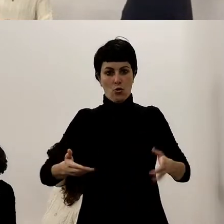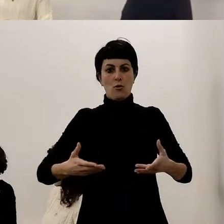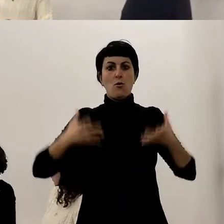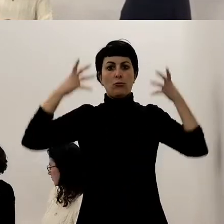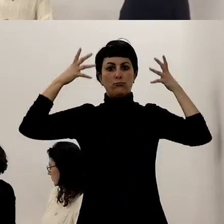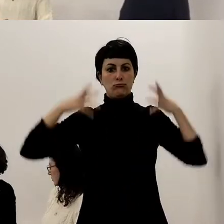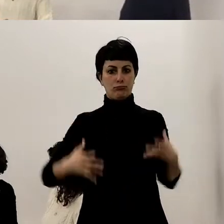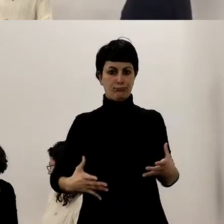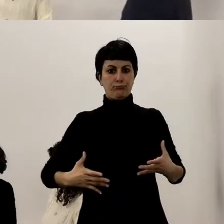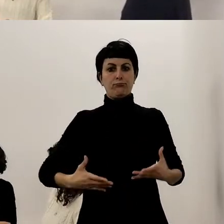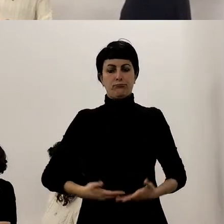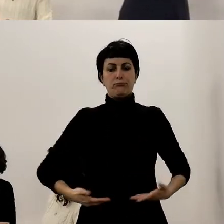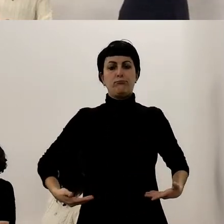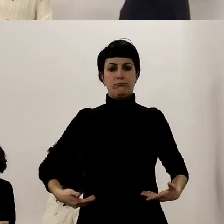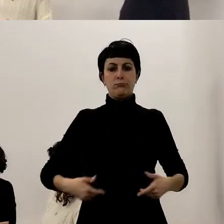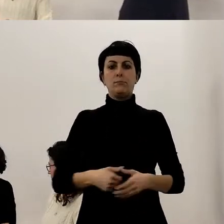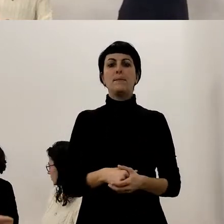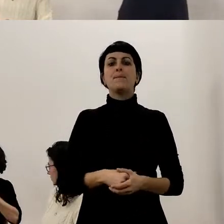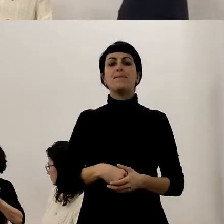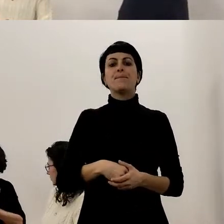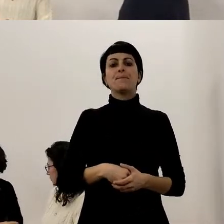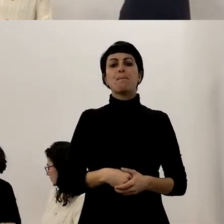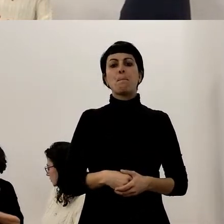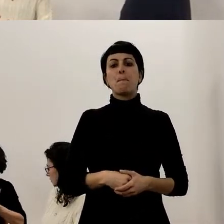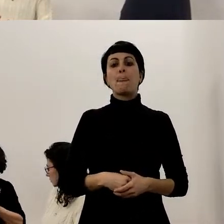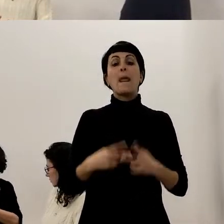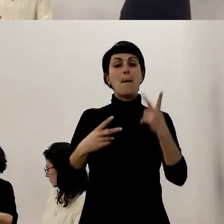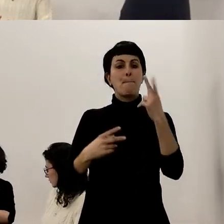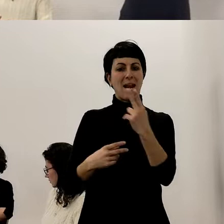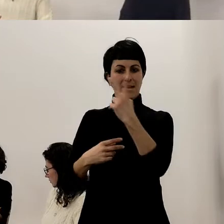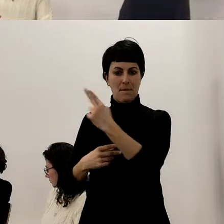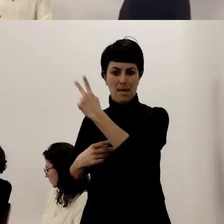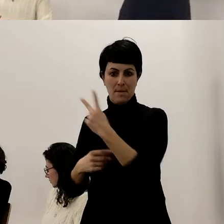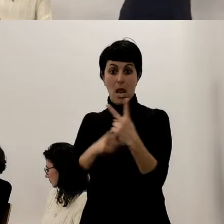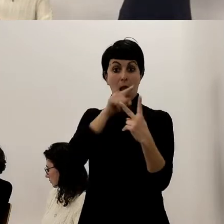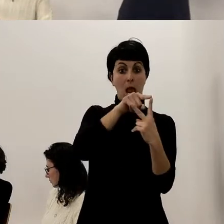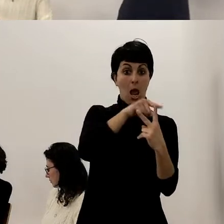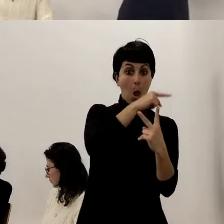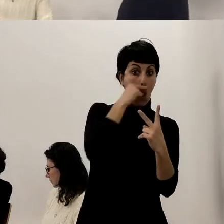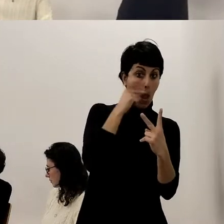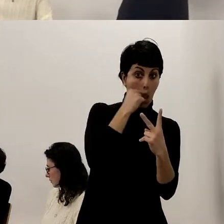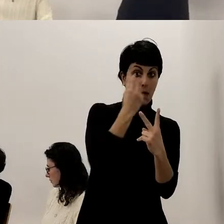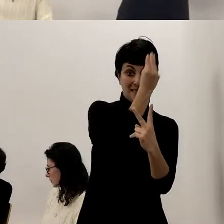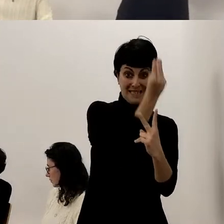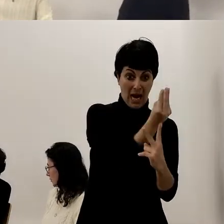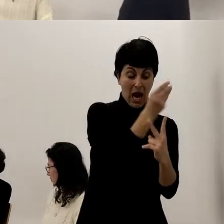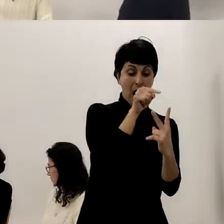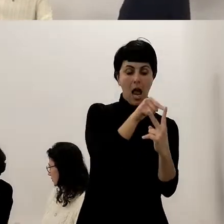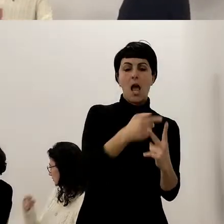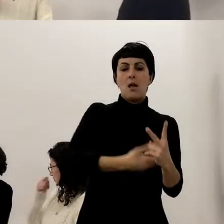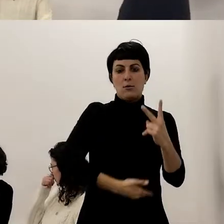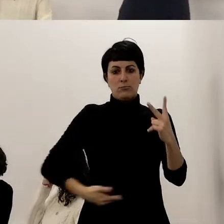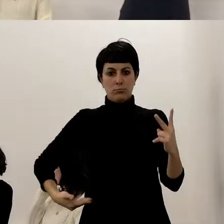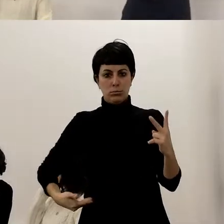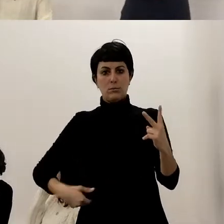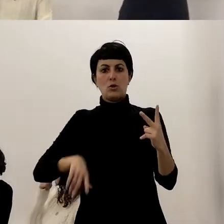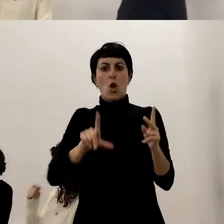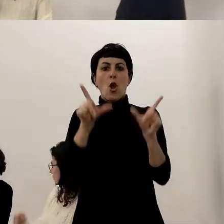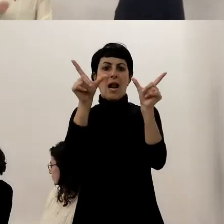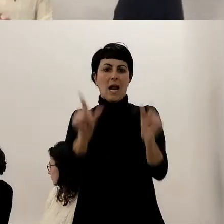Catalunya que són gegants de mig cos. Ell, el gegant, és gegant de mig cos, és a dir, les cames són les cames de la